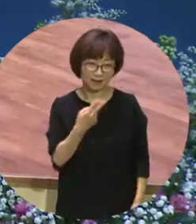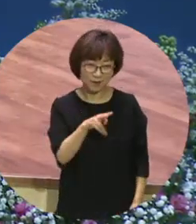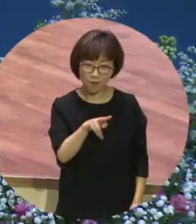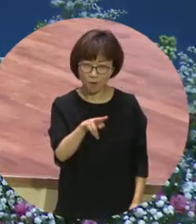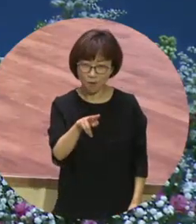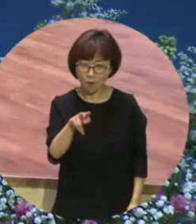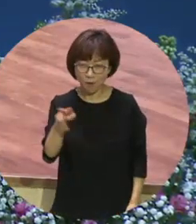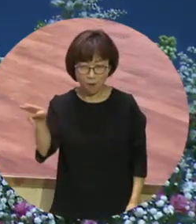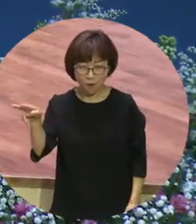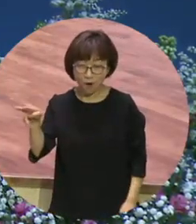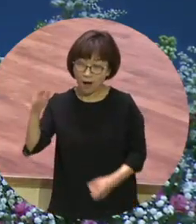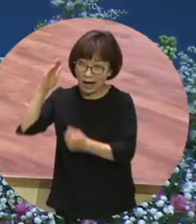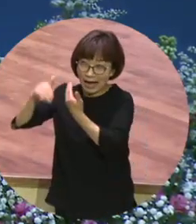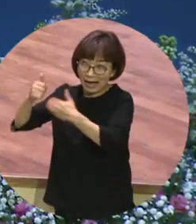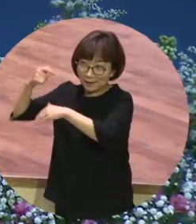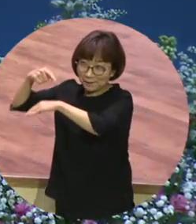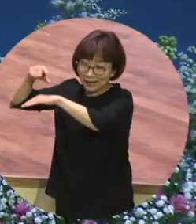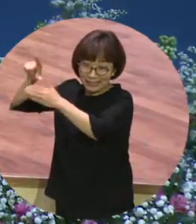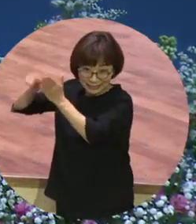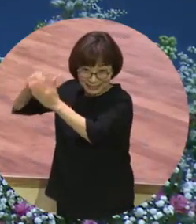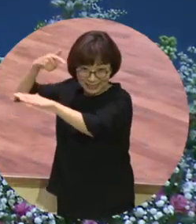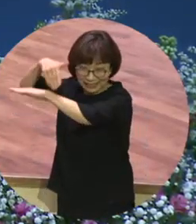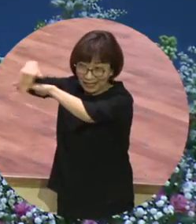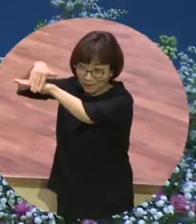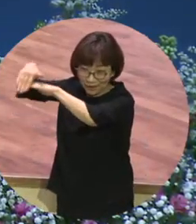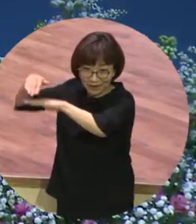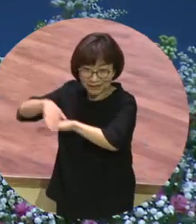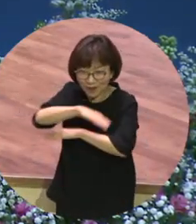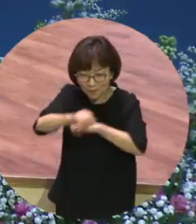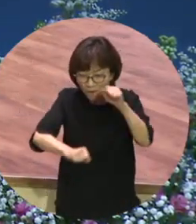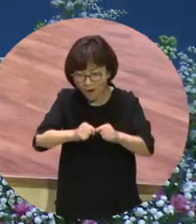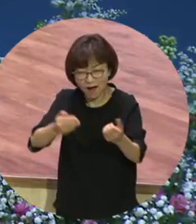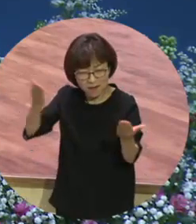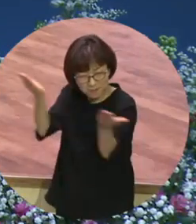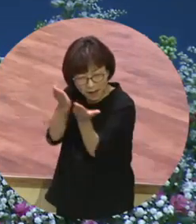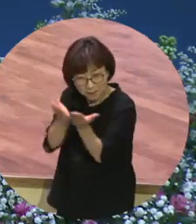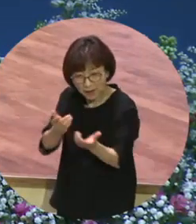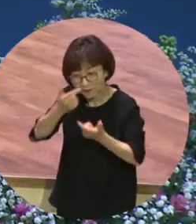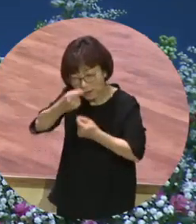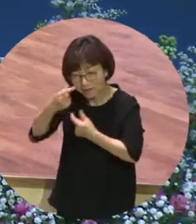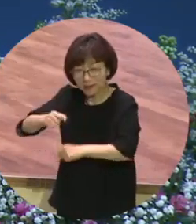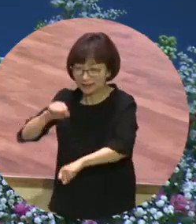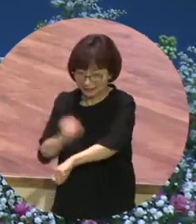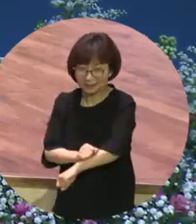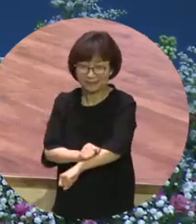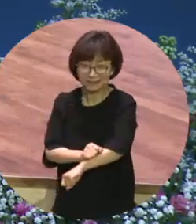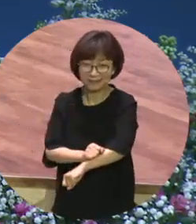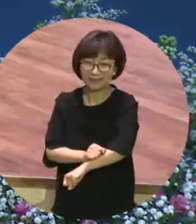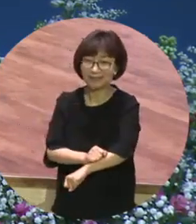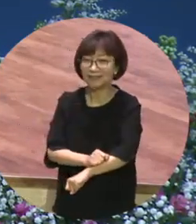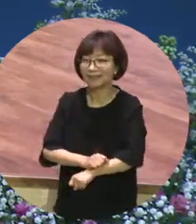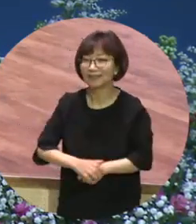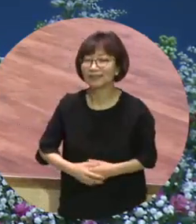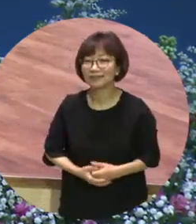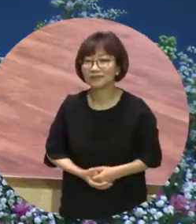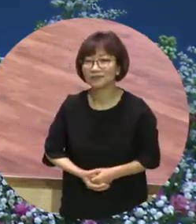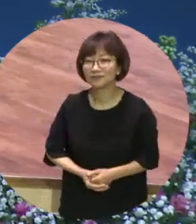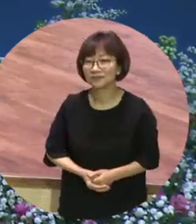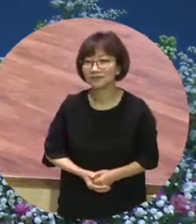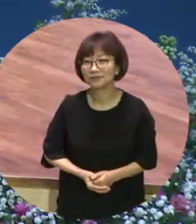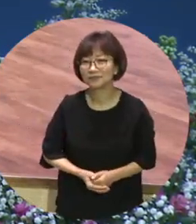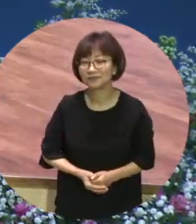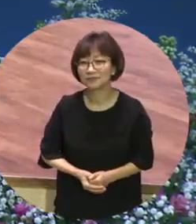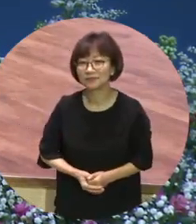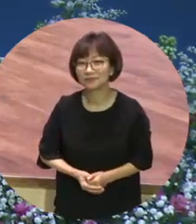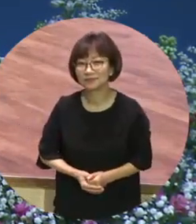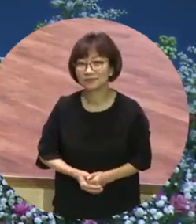맞춰요. 모든 기관들이, 모든 부서들, 모든 흐름이 영적으로 쫙 맞았지요.